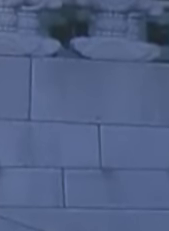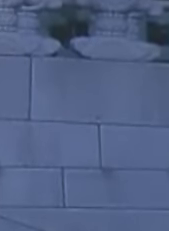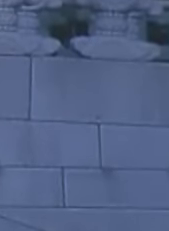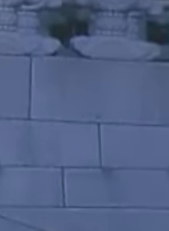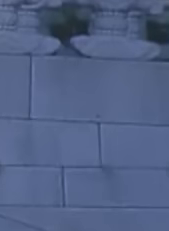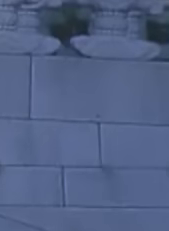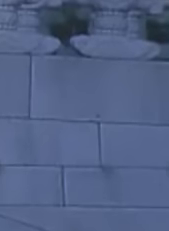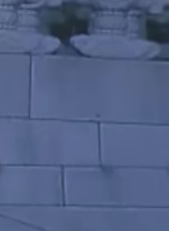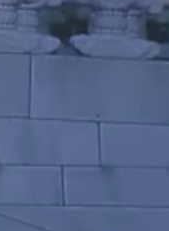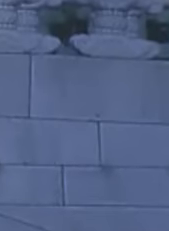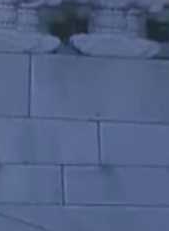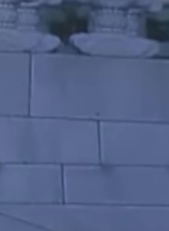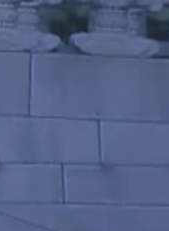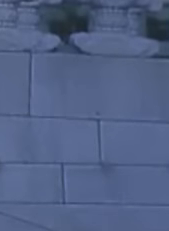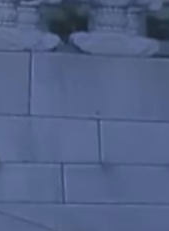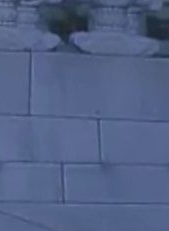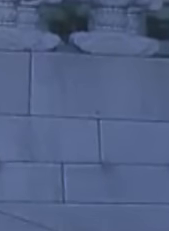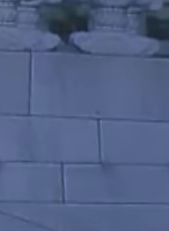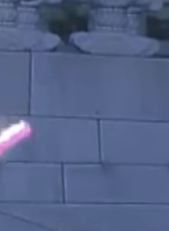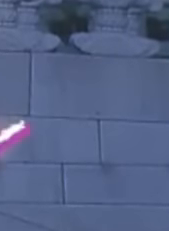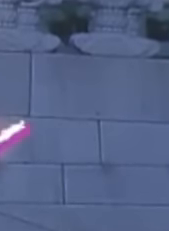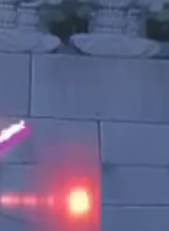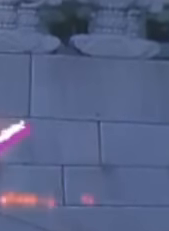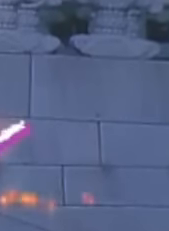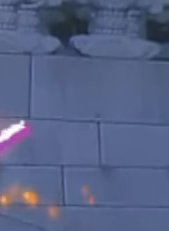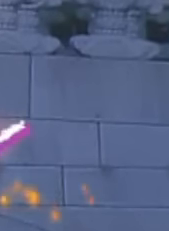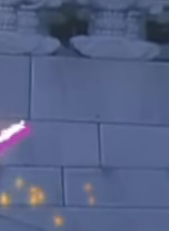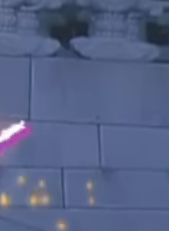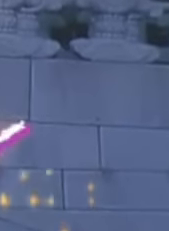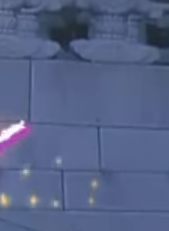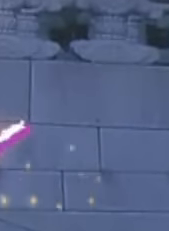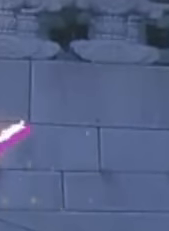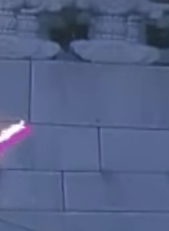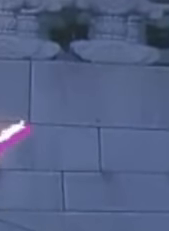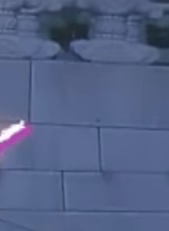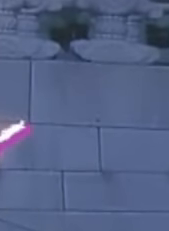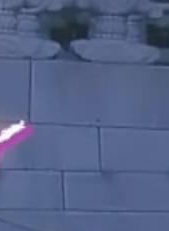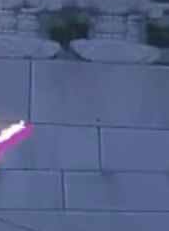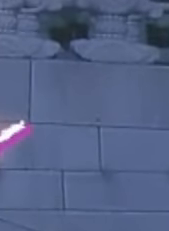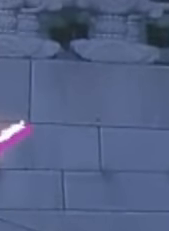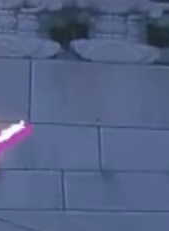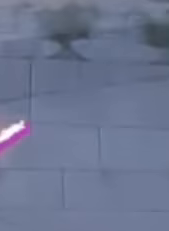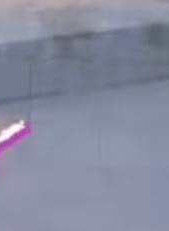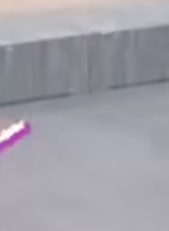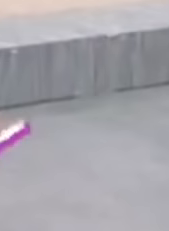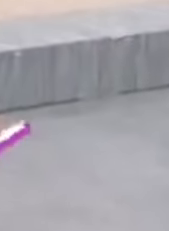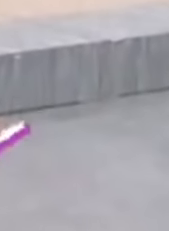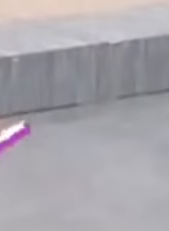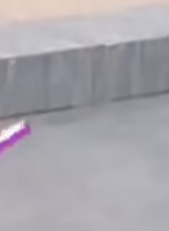주시길 부탁드리겠습니다. 오늘 하루는 분명 어제보다 나을 겁니다. 좋은 하루 되십시오. 고맙습니다.